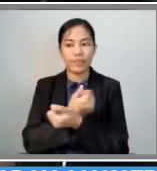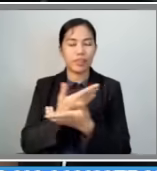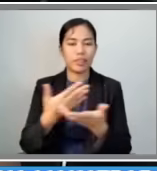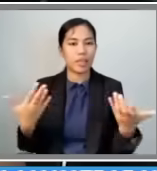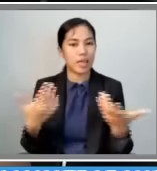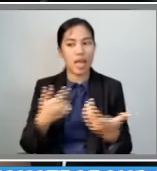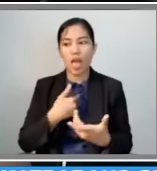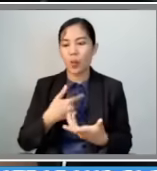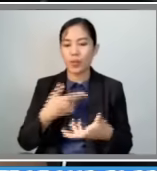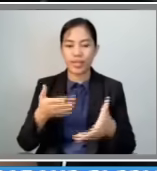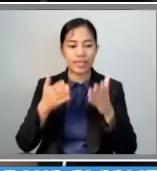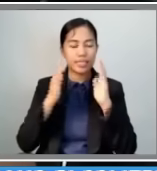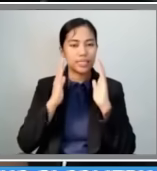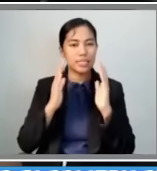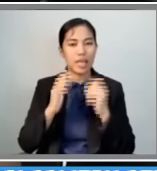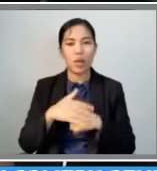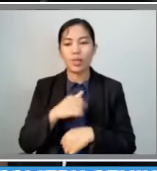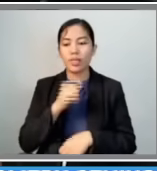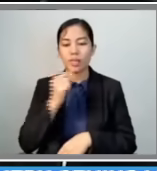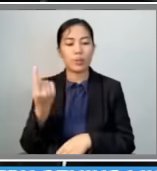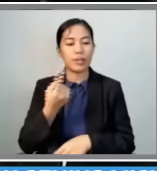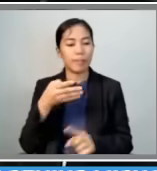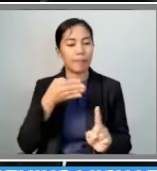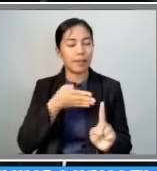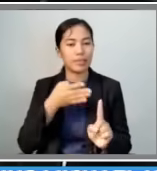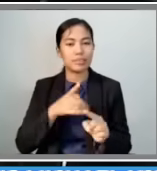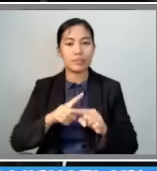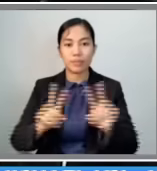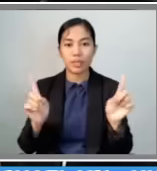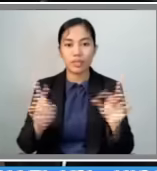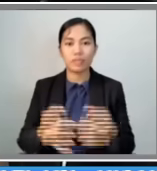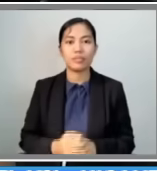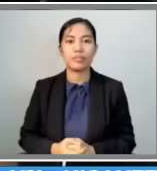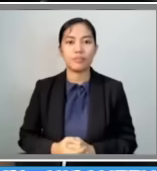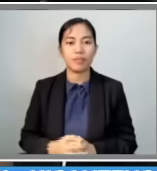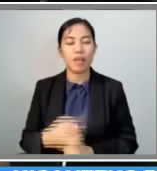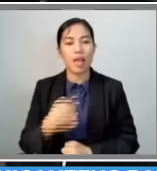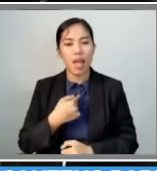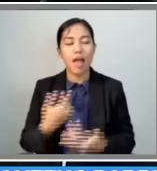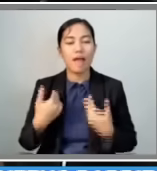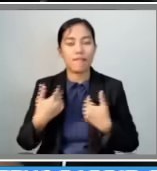not one-sided. But of course, I have very firm values.